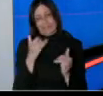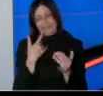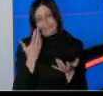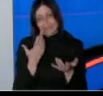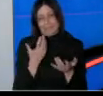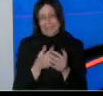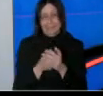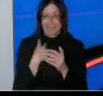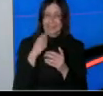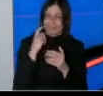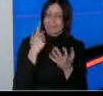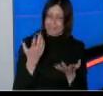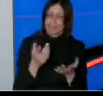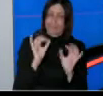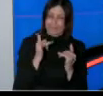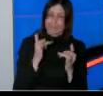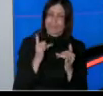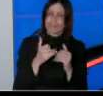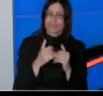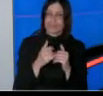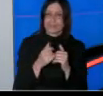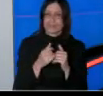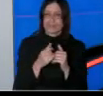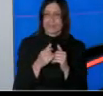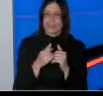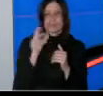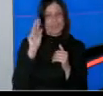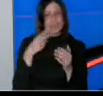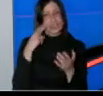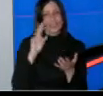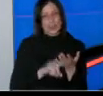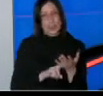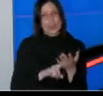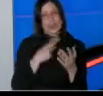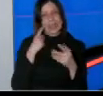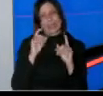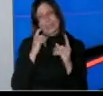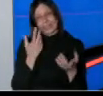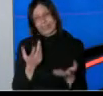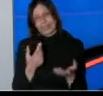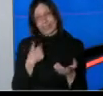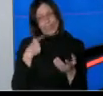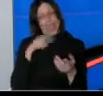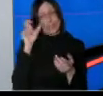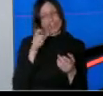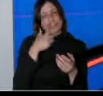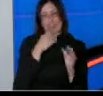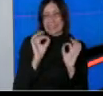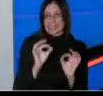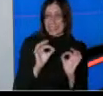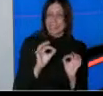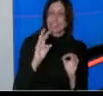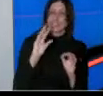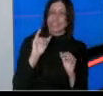כן, לא נפלתי מזה. לא, כי זה נחמד, תודה. אני רק לך יש את הזכות להתגלגל מצחוק. אני אוהב להתגלגל מצחוק על הרצפה. אנחנו, אתה יודע, אנשים רציניים יותר. לא, אני אמרו... שי